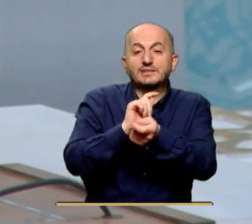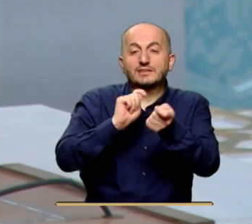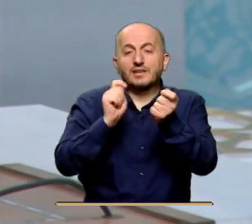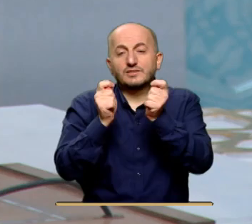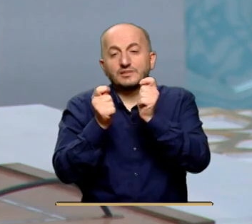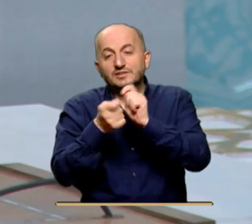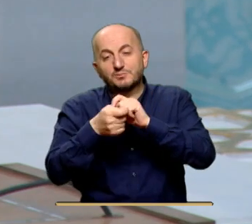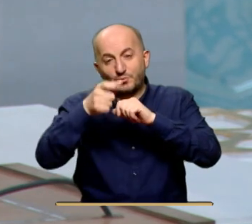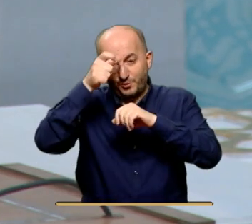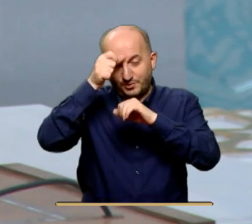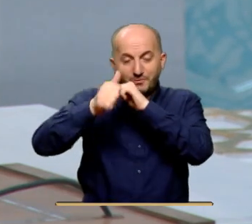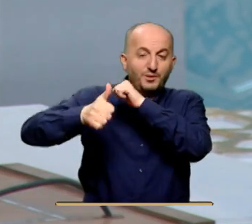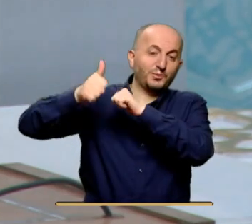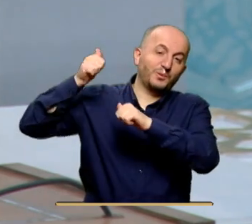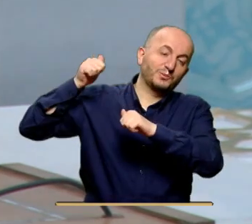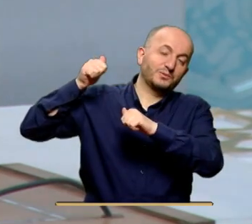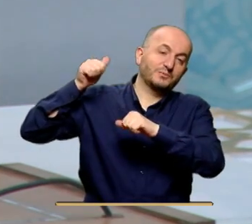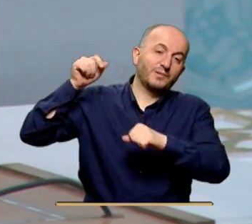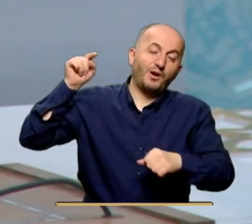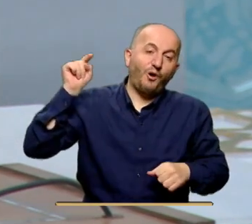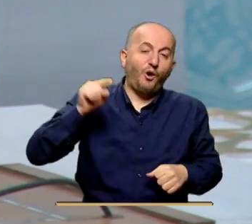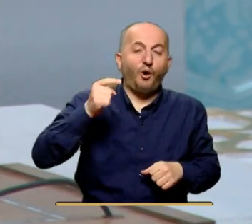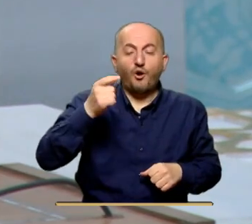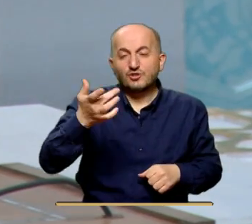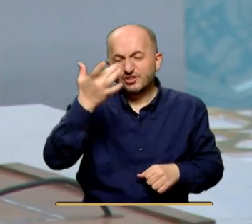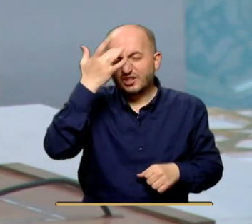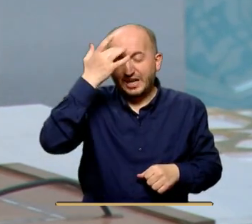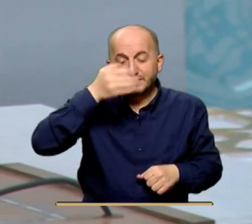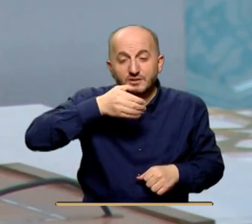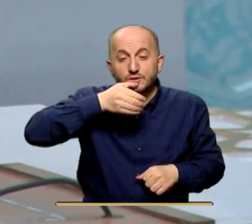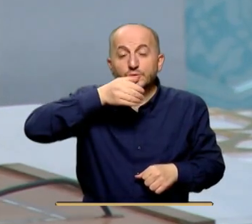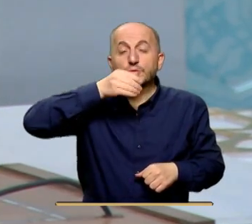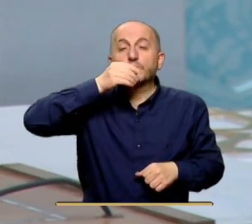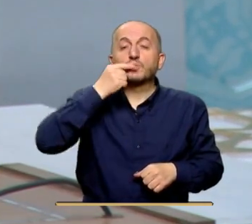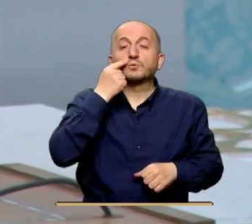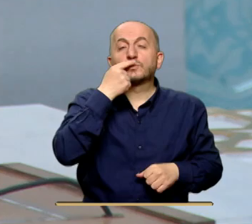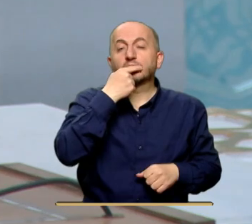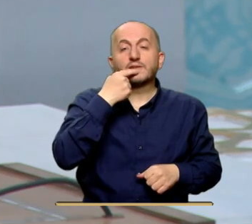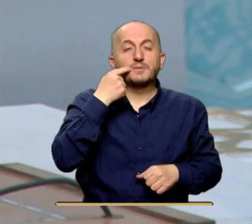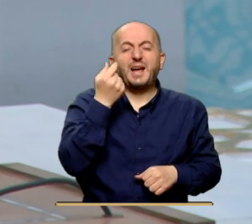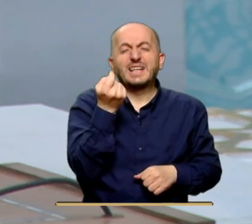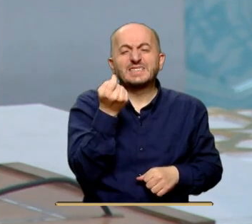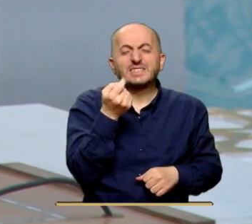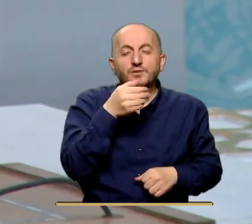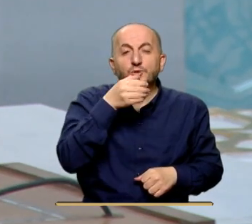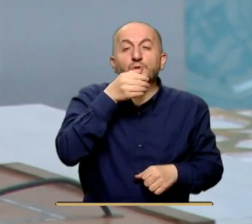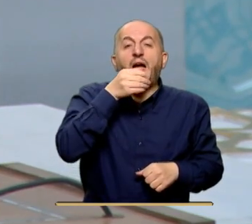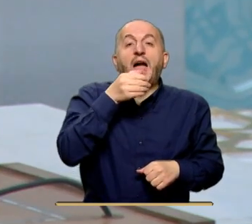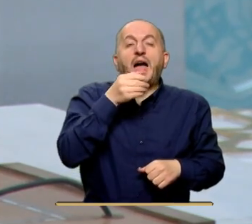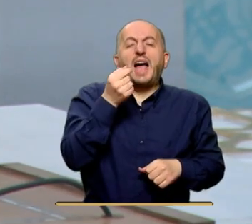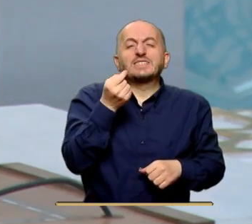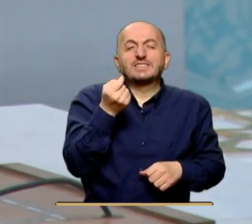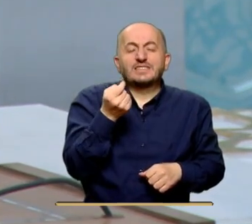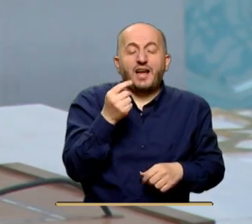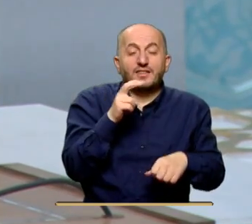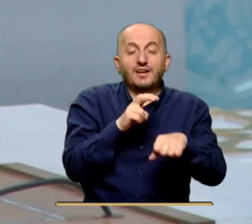geri ülkeme döndüm. O şehadet şerbetine dudaklarım değdi. Hep o hatırımda.